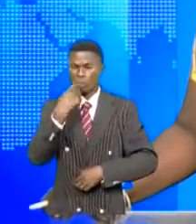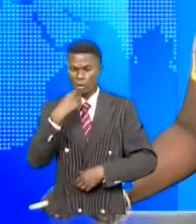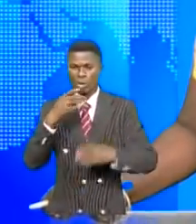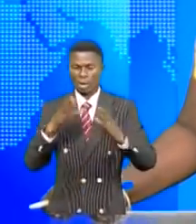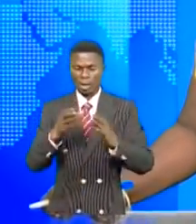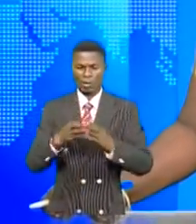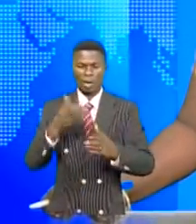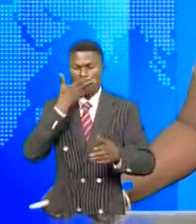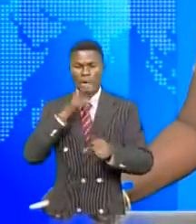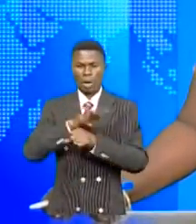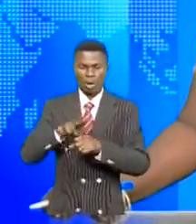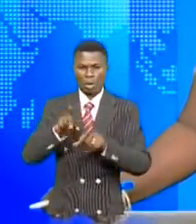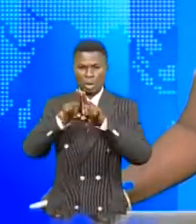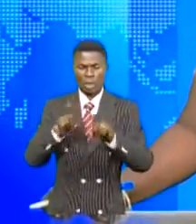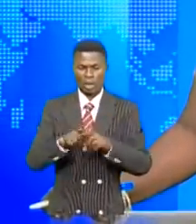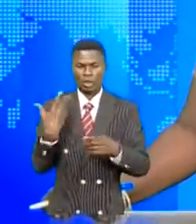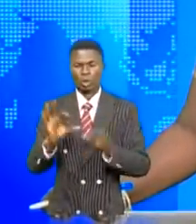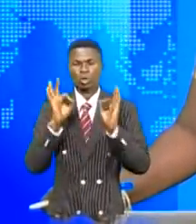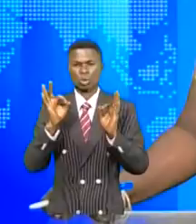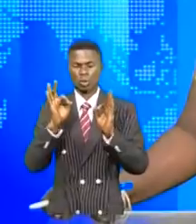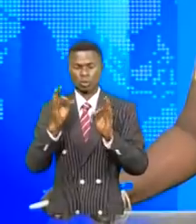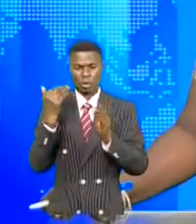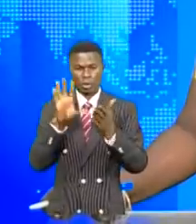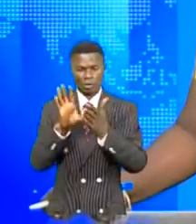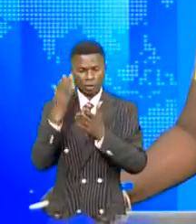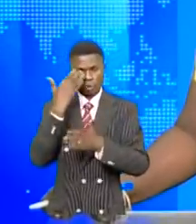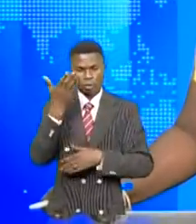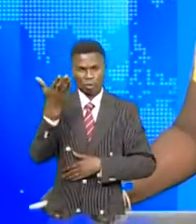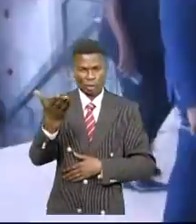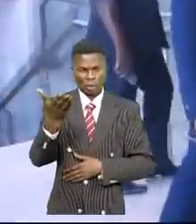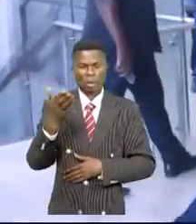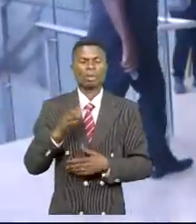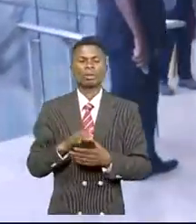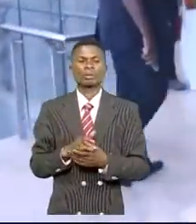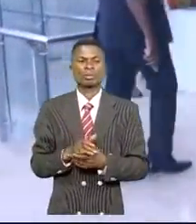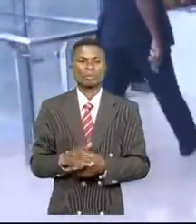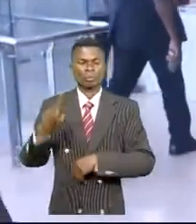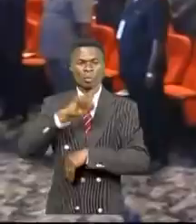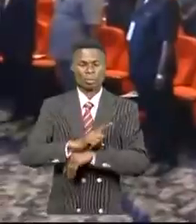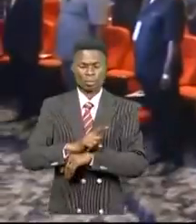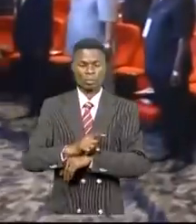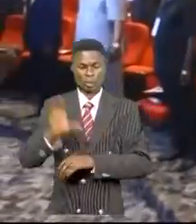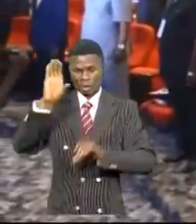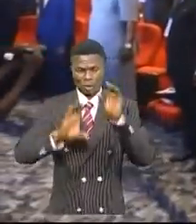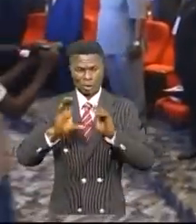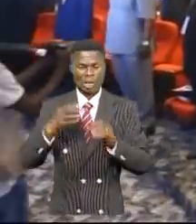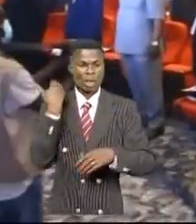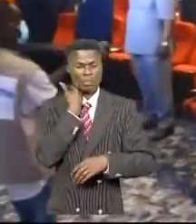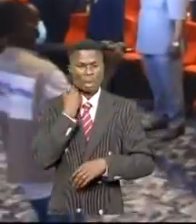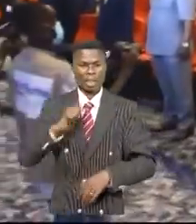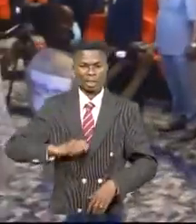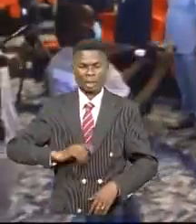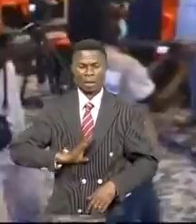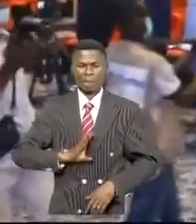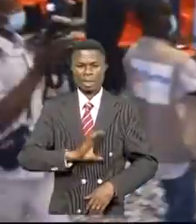la COVID-19 et l'innovation. C'était au Kempinski, Fleuve Congo Hôtel. Rodé Pantas. Cette journée scientifique sur la tuberculose